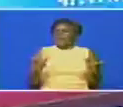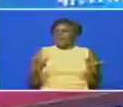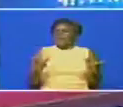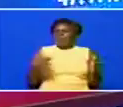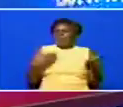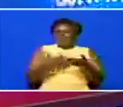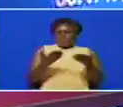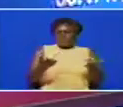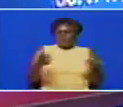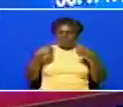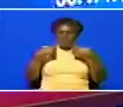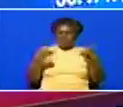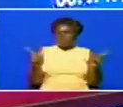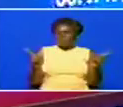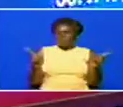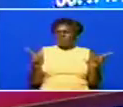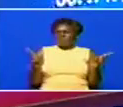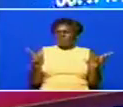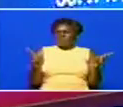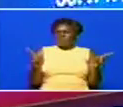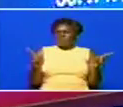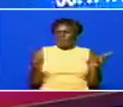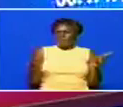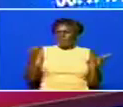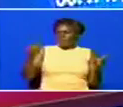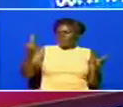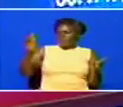kufikia sasa matokeo ya kura yamemorodhesha Ndiritu